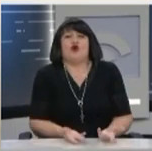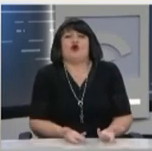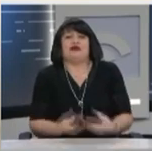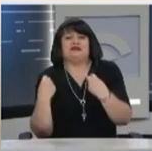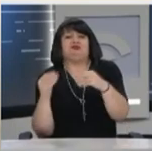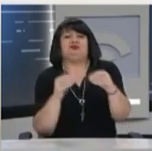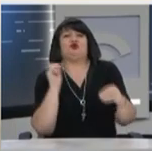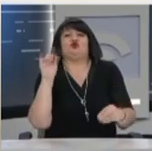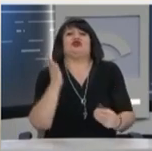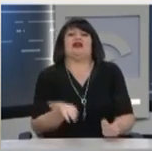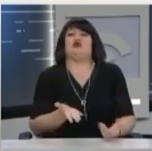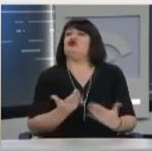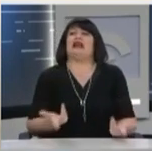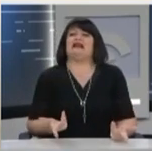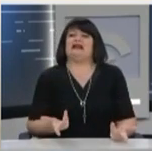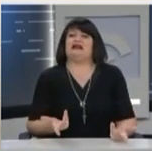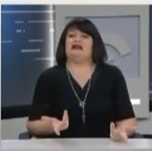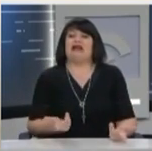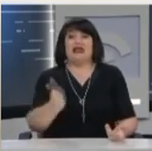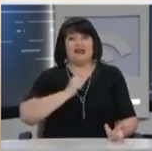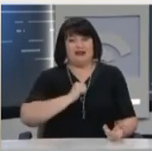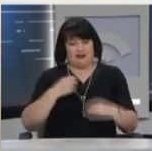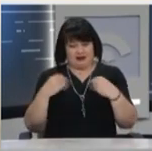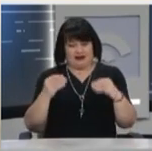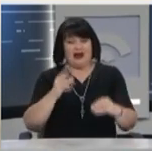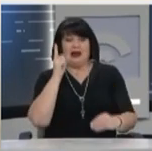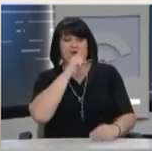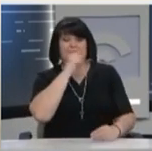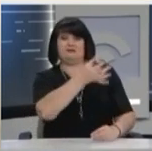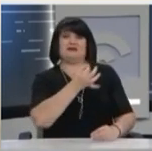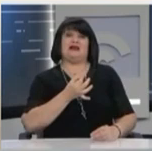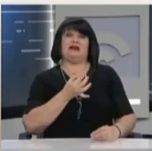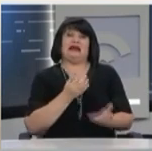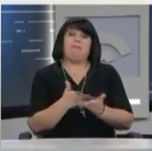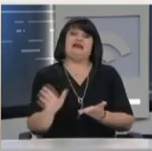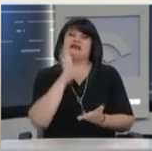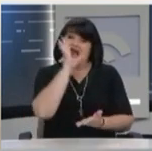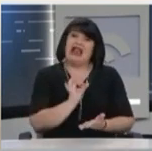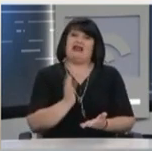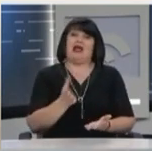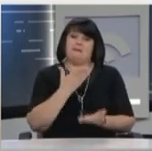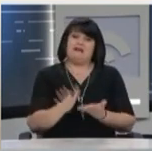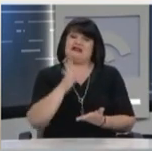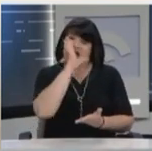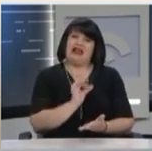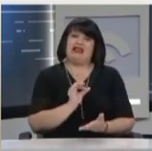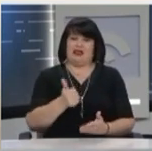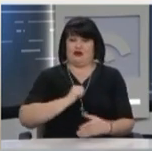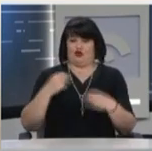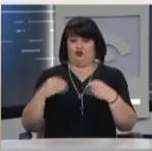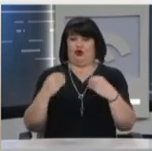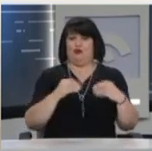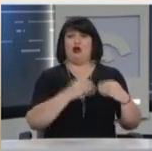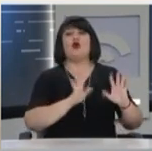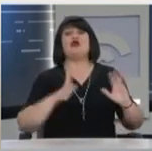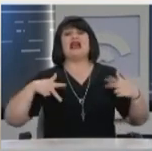λόγο. Δεν είναι κακή η ιδιωτικοποίηση, αλλά λέτε ψέματα. Ή λέτε τη μισή αλήθεια όλοι σας. Δεν είναι ιδιωτικοποίηση.